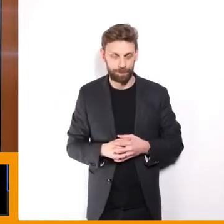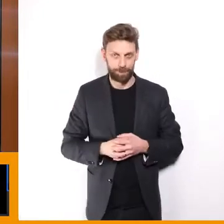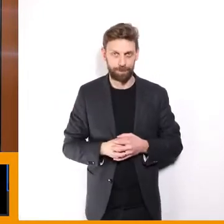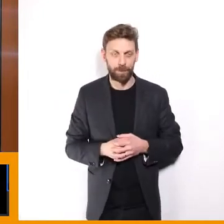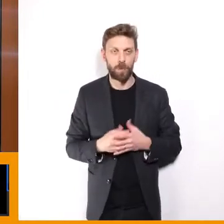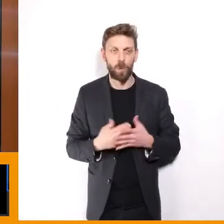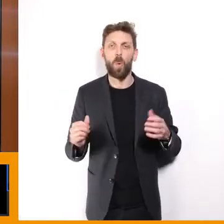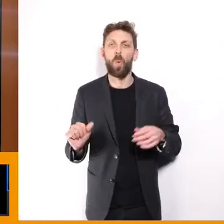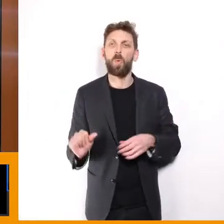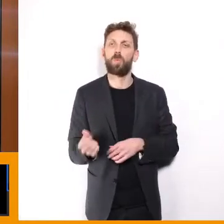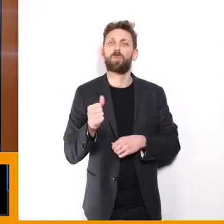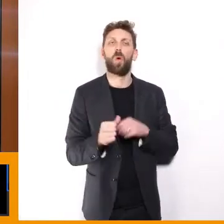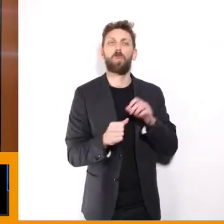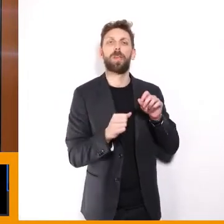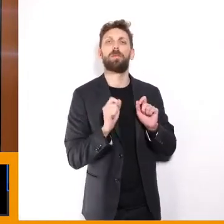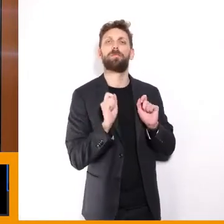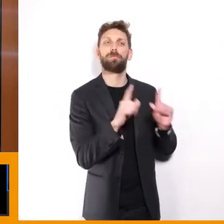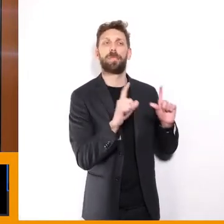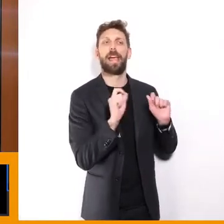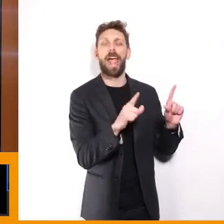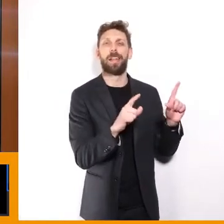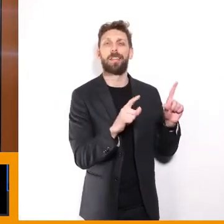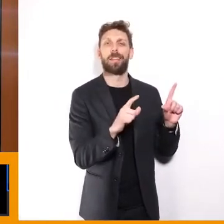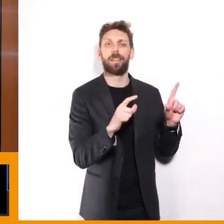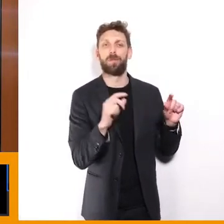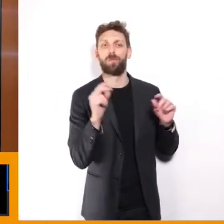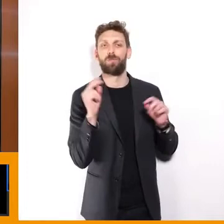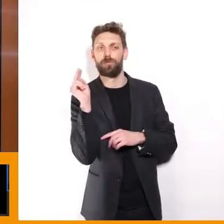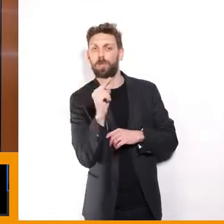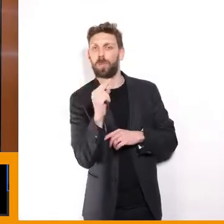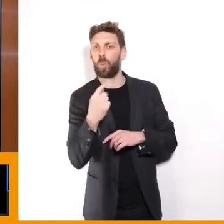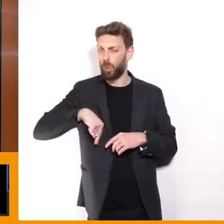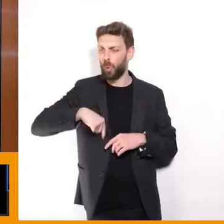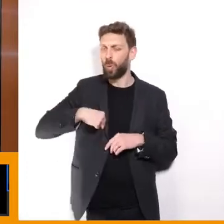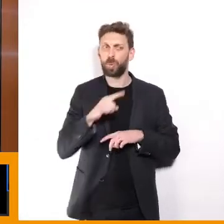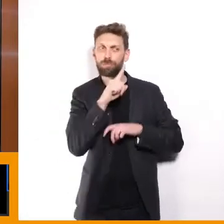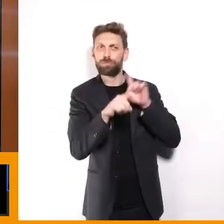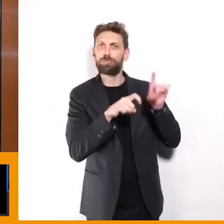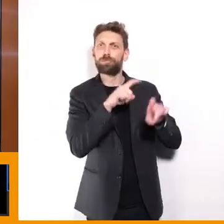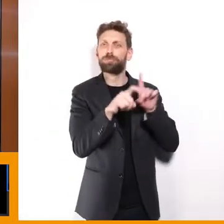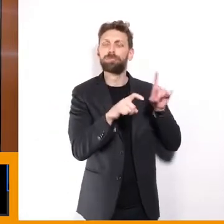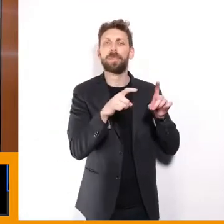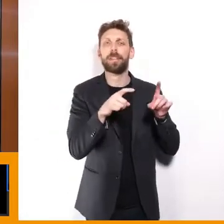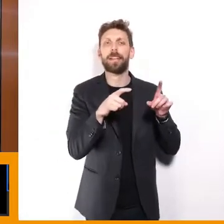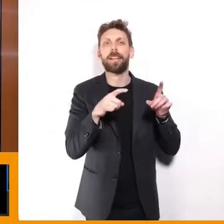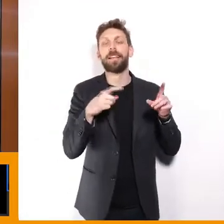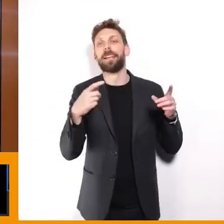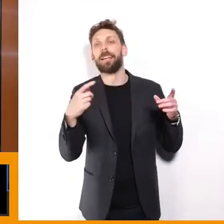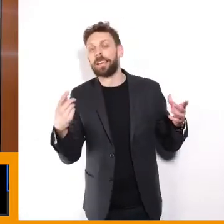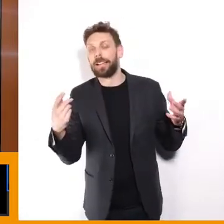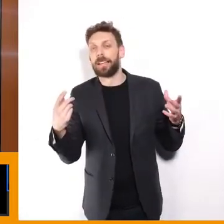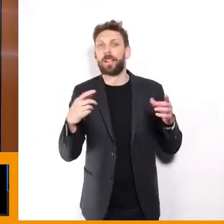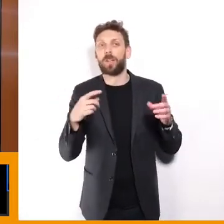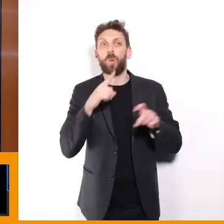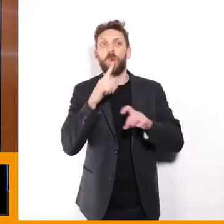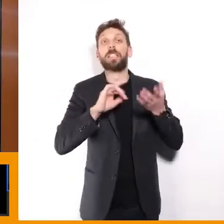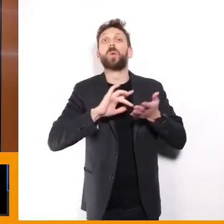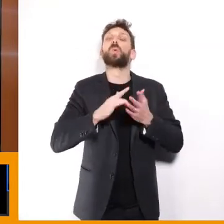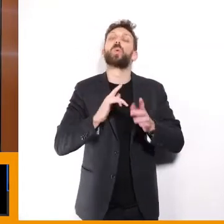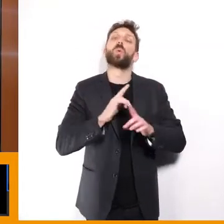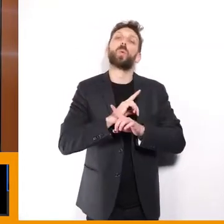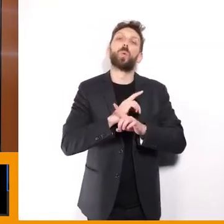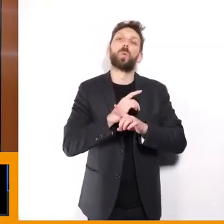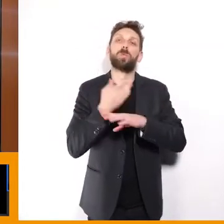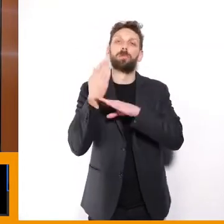cette interview. On lui a posé plusieurs questions qui n'apparaissent pas pour des raisons techniques dans la vidéo, mais on lui a posé